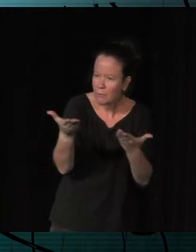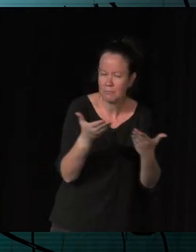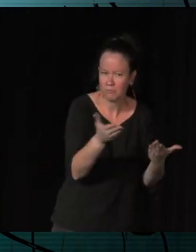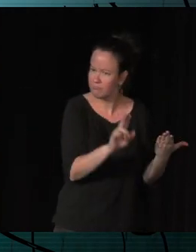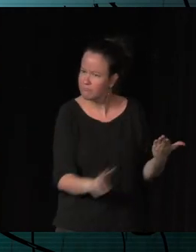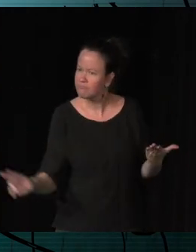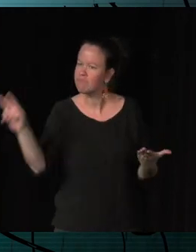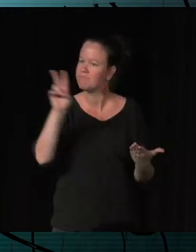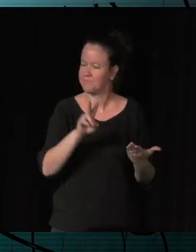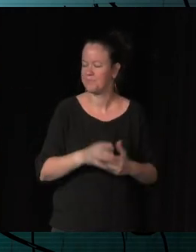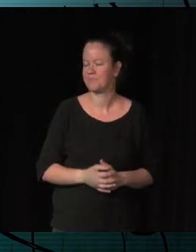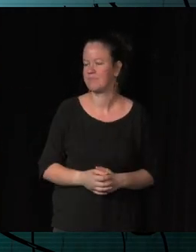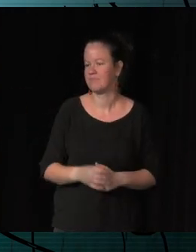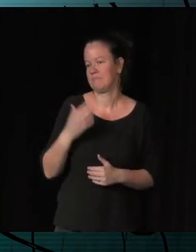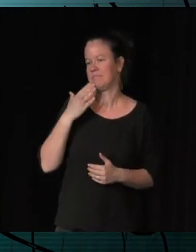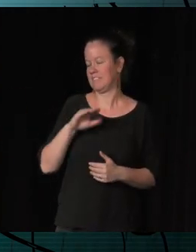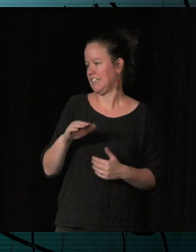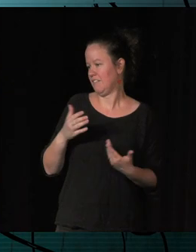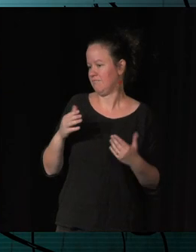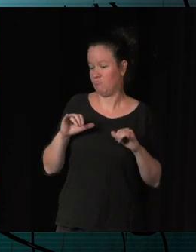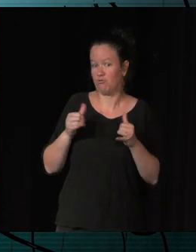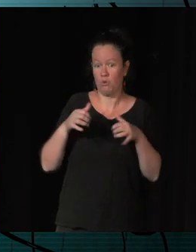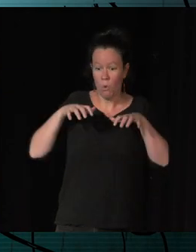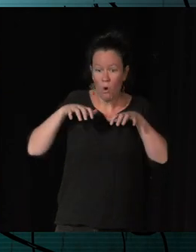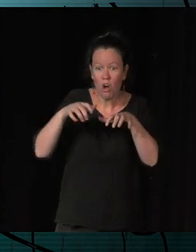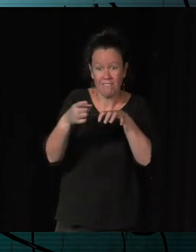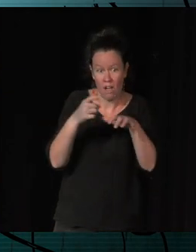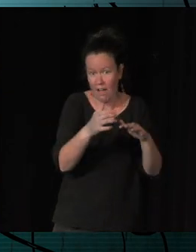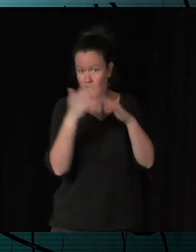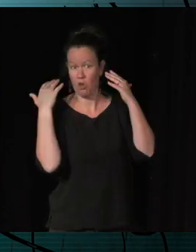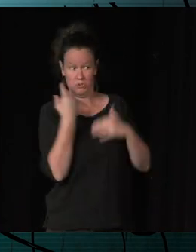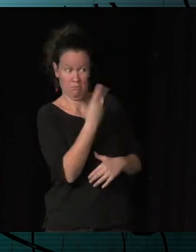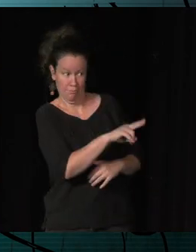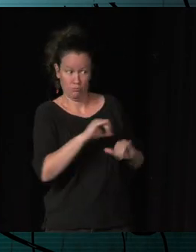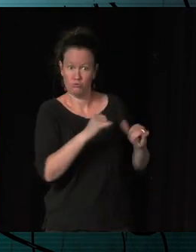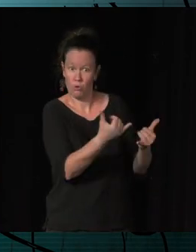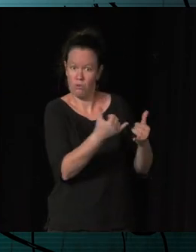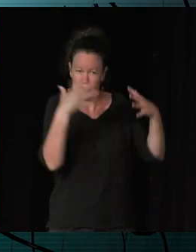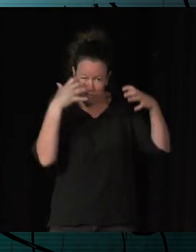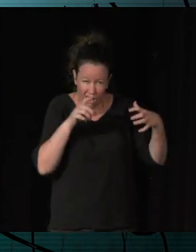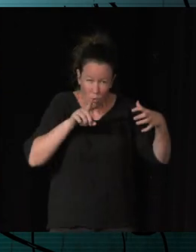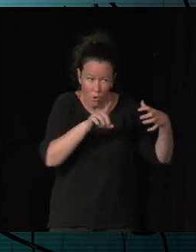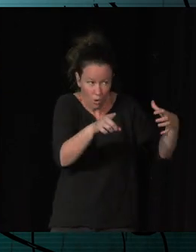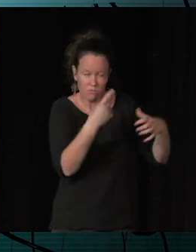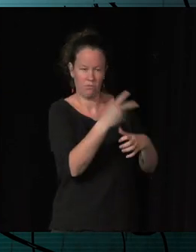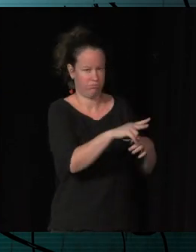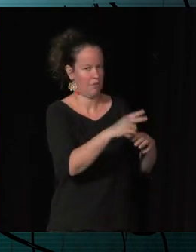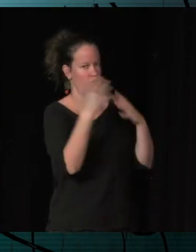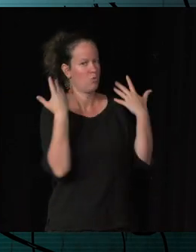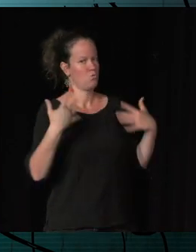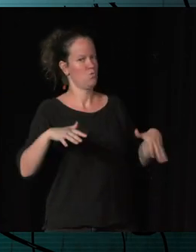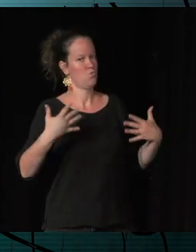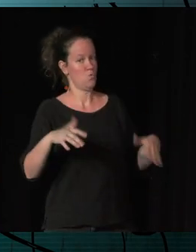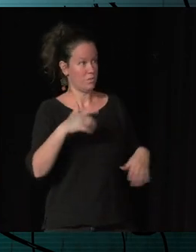qui qui on le sait maintenant doit beaucoup à le in the dark ça te fait quoi aujourd'hui 30 ans après 30 plus de 30 ans